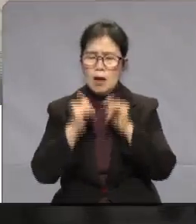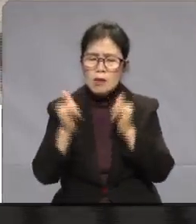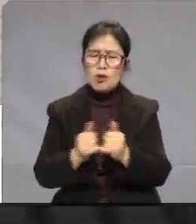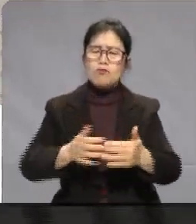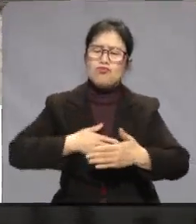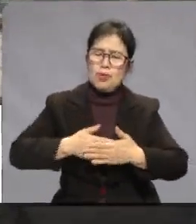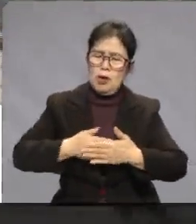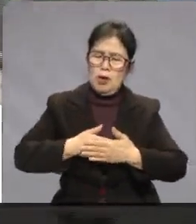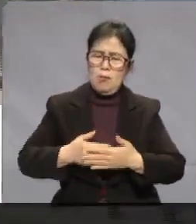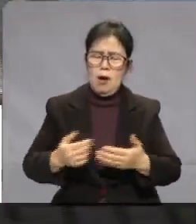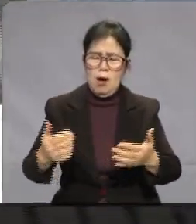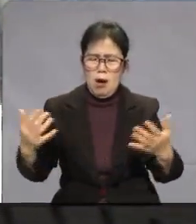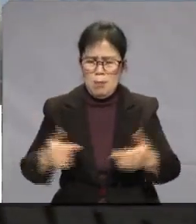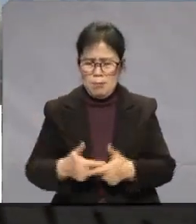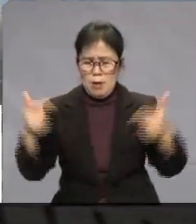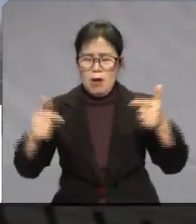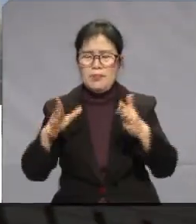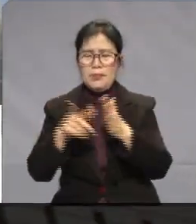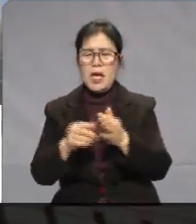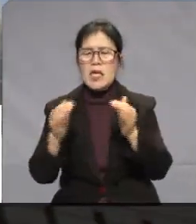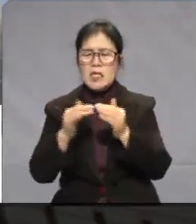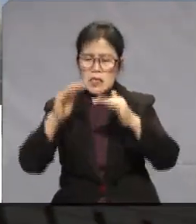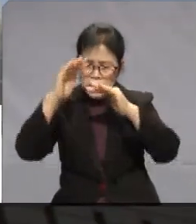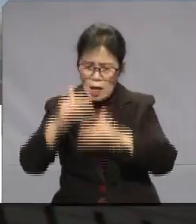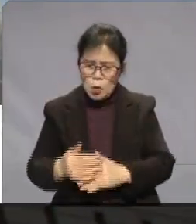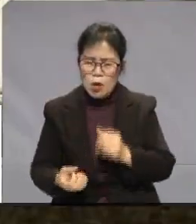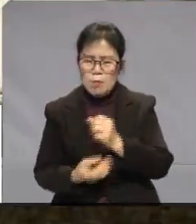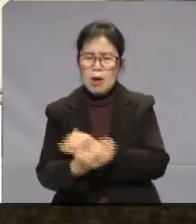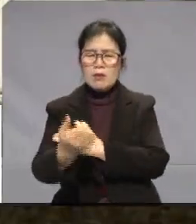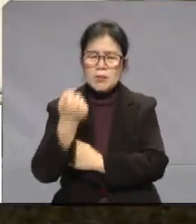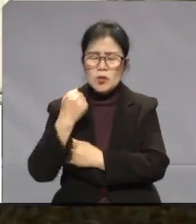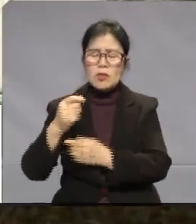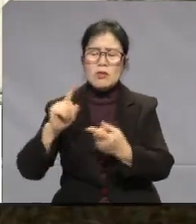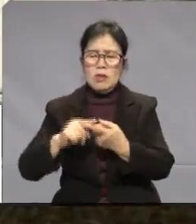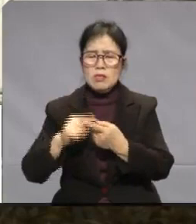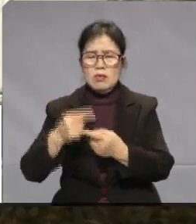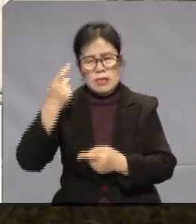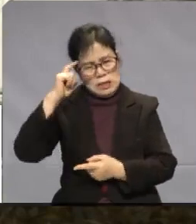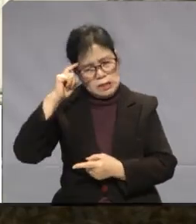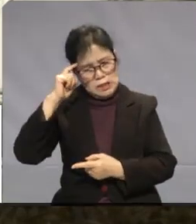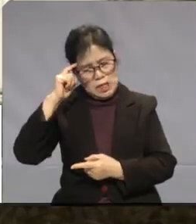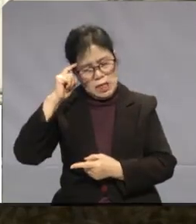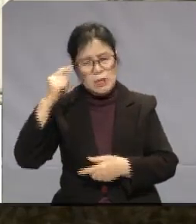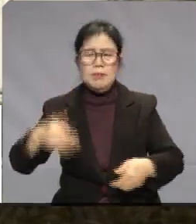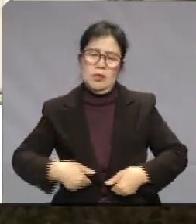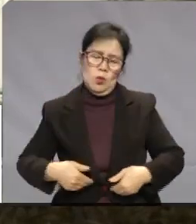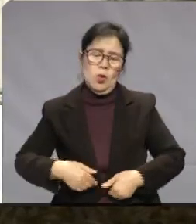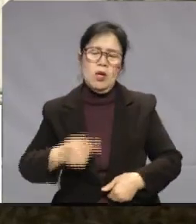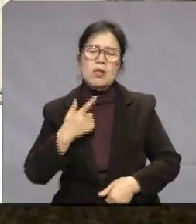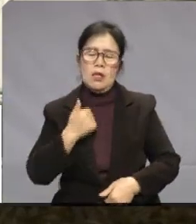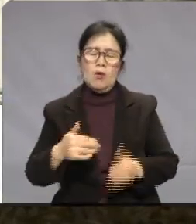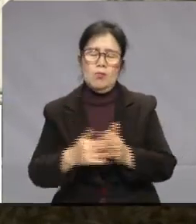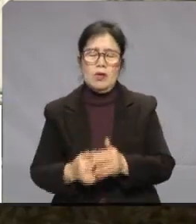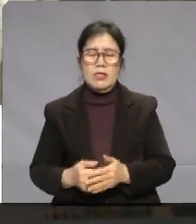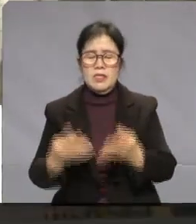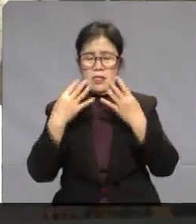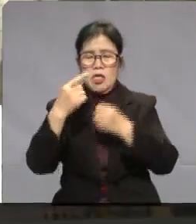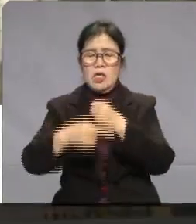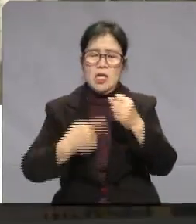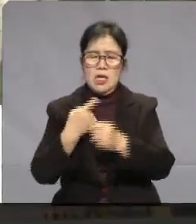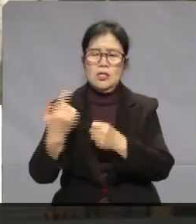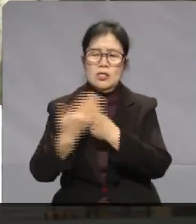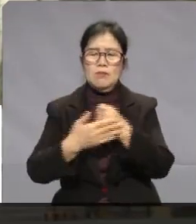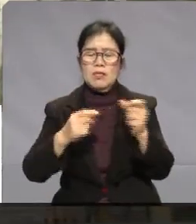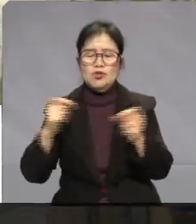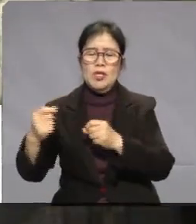불안감이 고조된 상황에서 글 내용과 파급력에 대해서 진지하게 생각했어야 한다고 질책하며 징역 1년에 집행위의